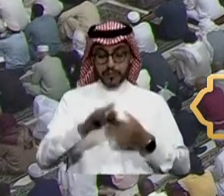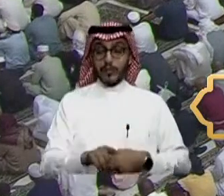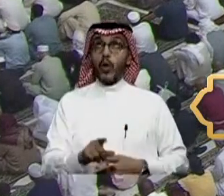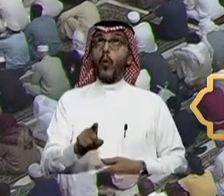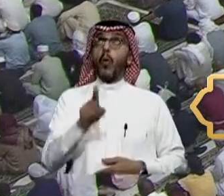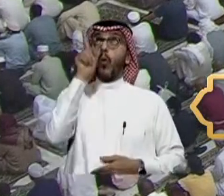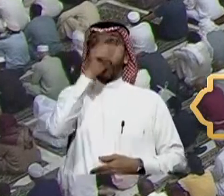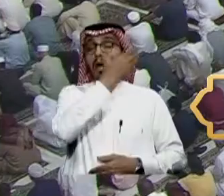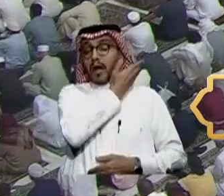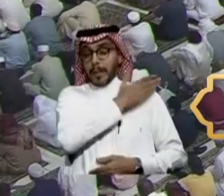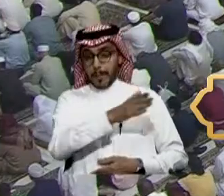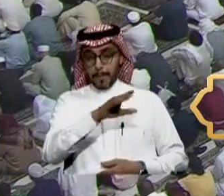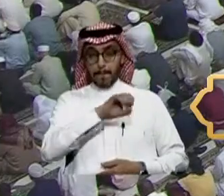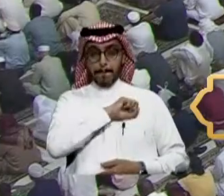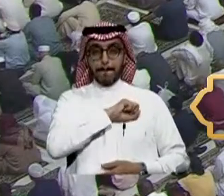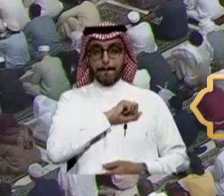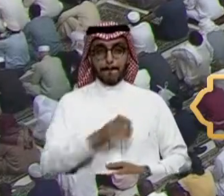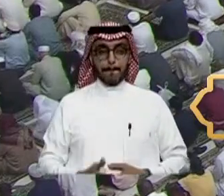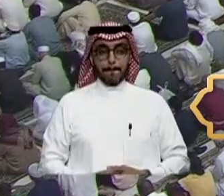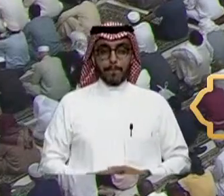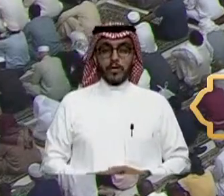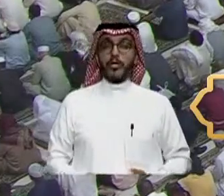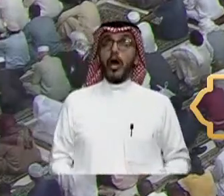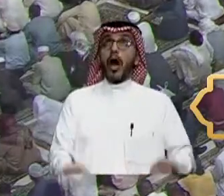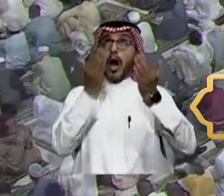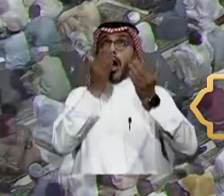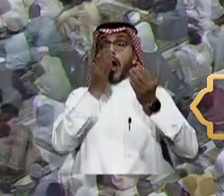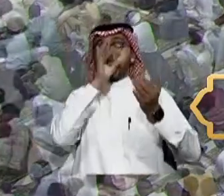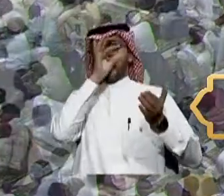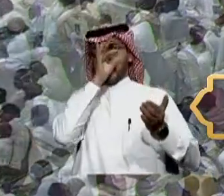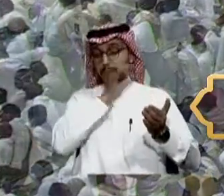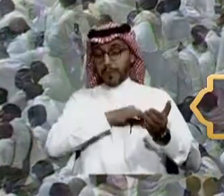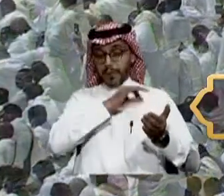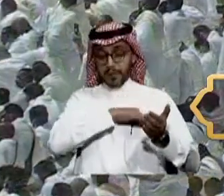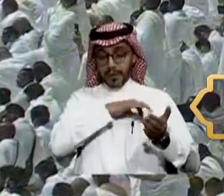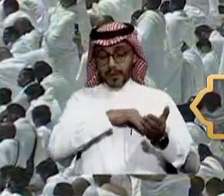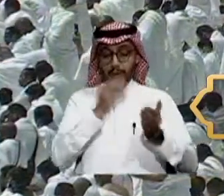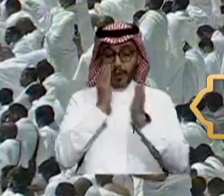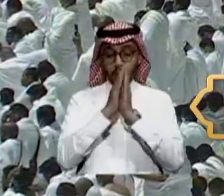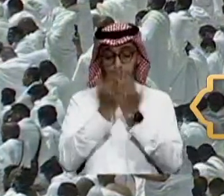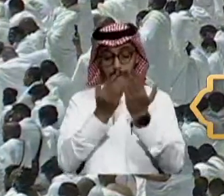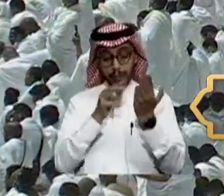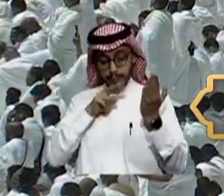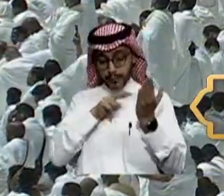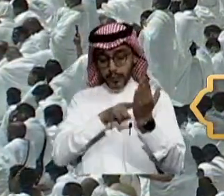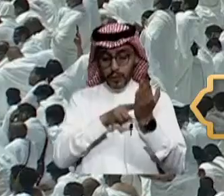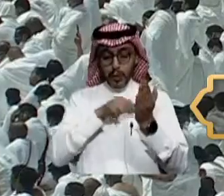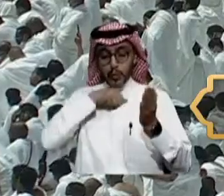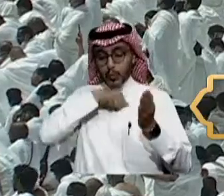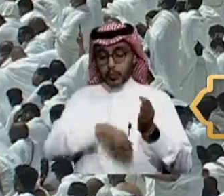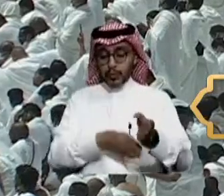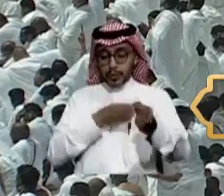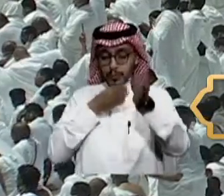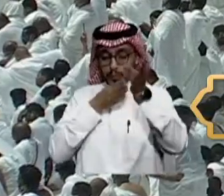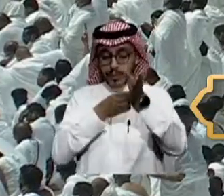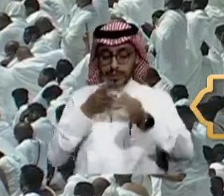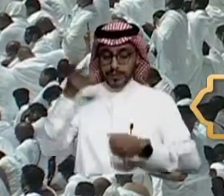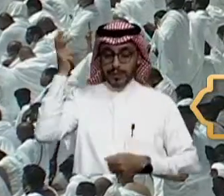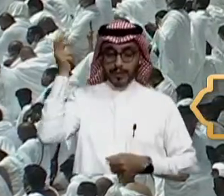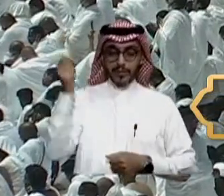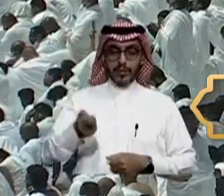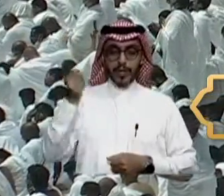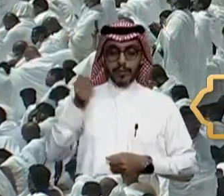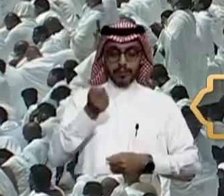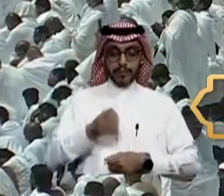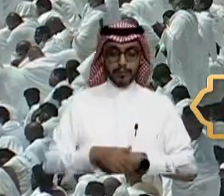والله غفور رحيم نفعني الله واياكم بهدي كتابه وبسنه نبيه صلى الله